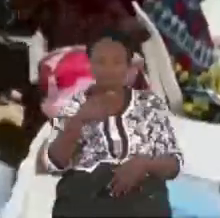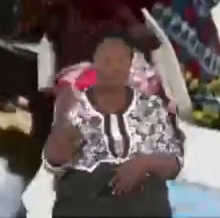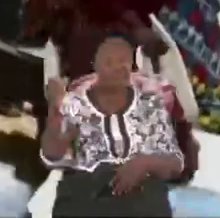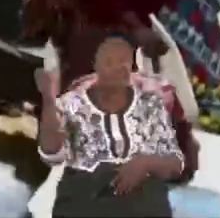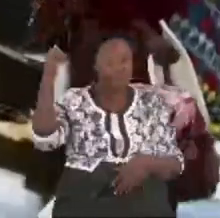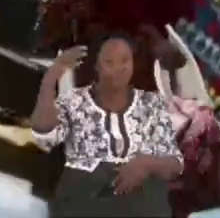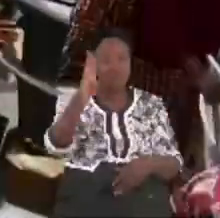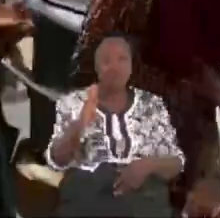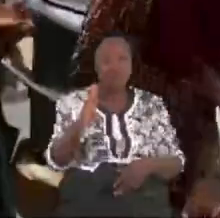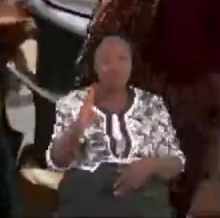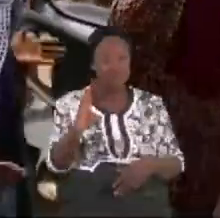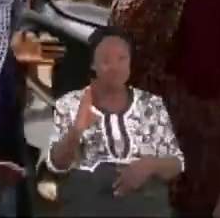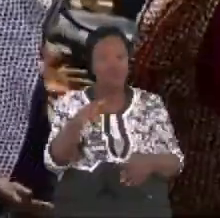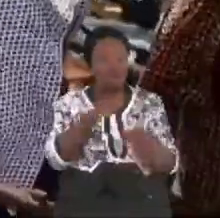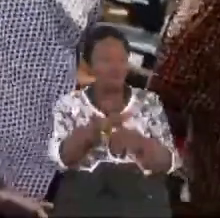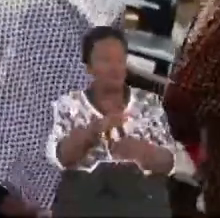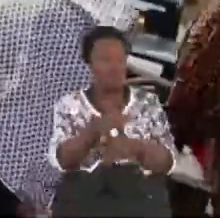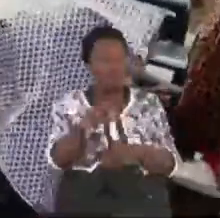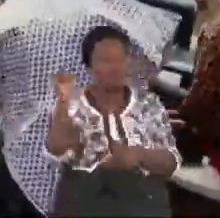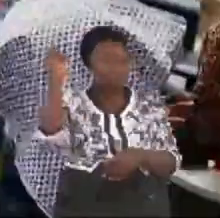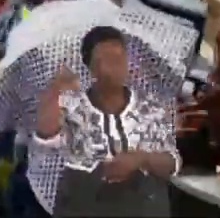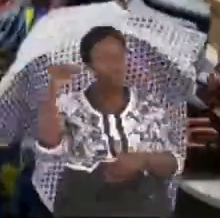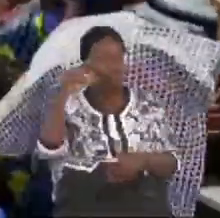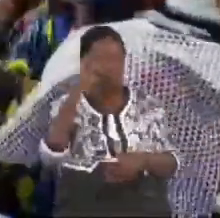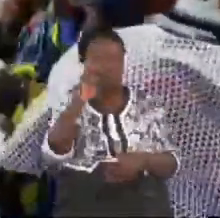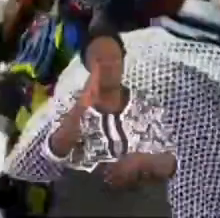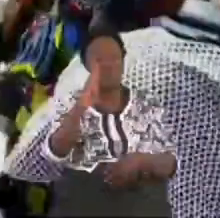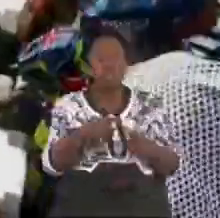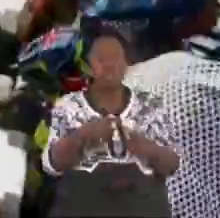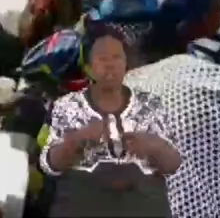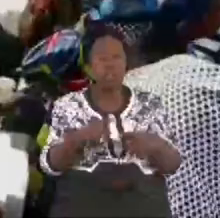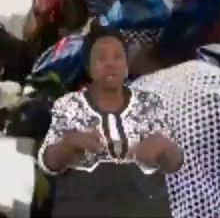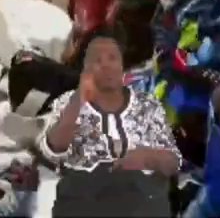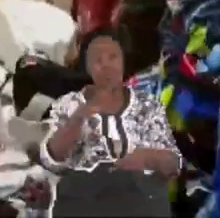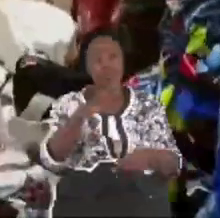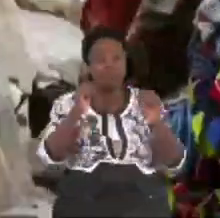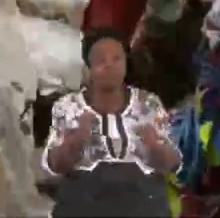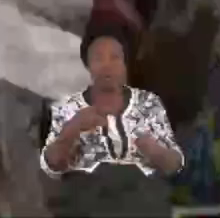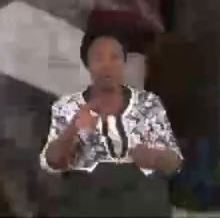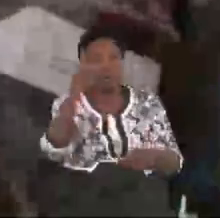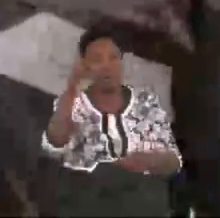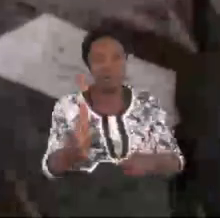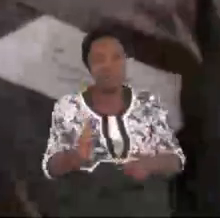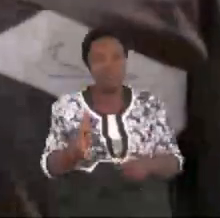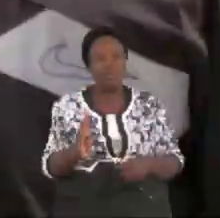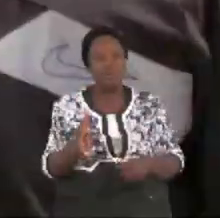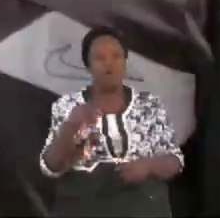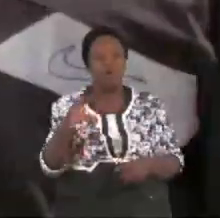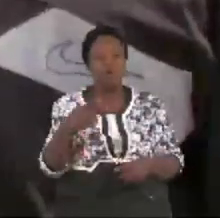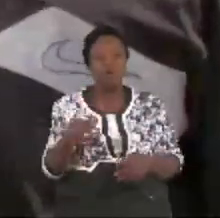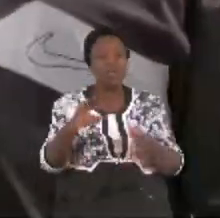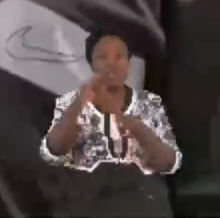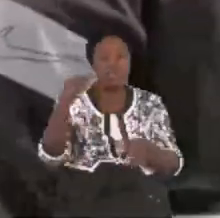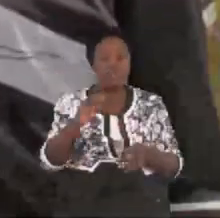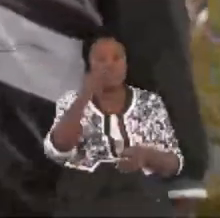de la grâce de Dieu, de la vie de Dieu, de la puissance de Dieu, de l'Esprit